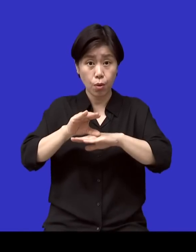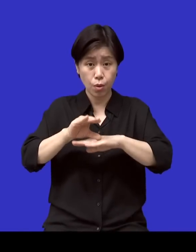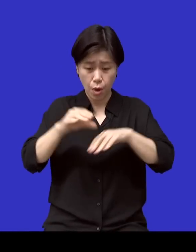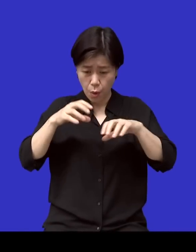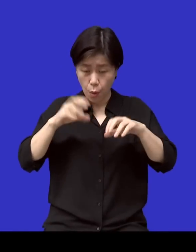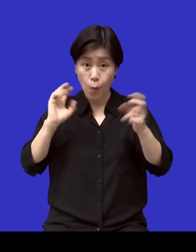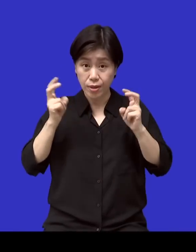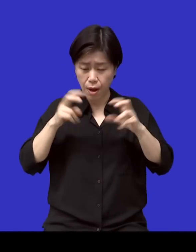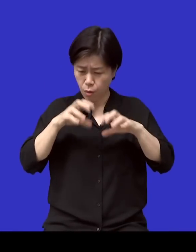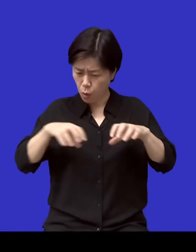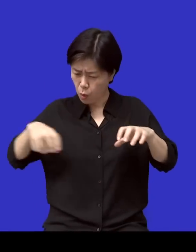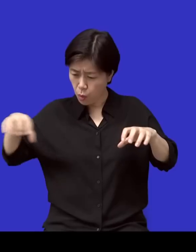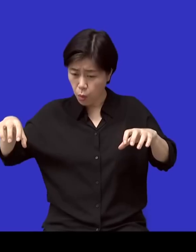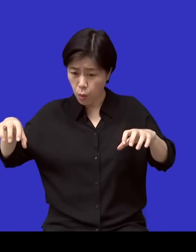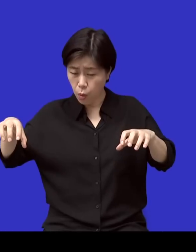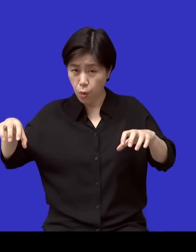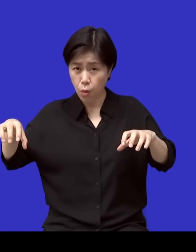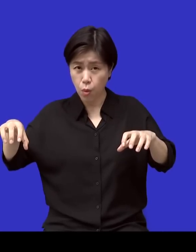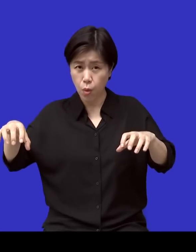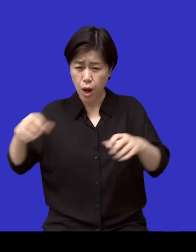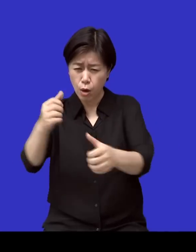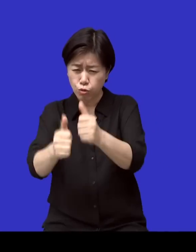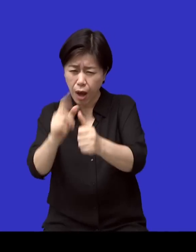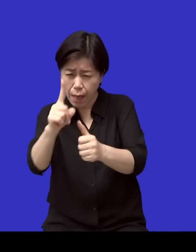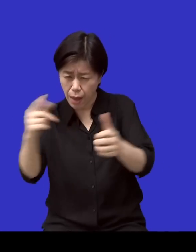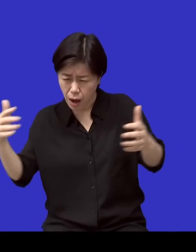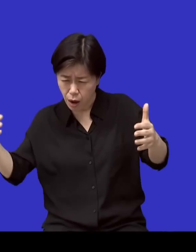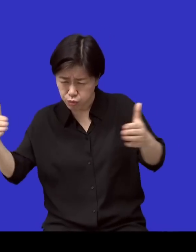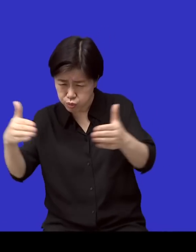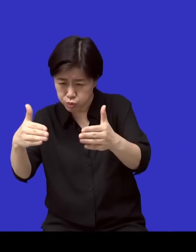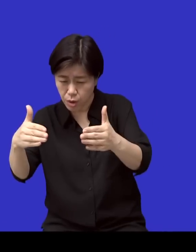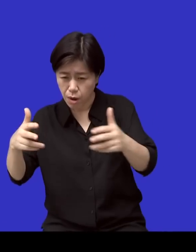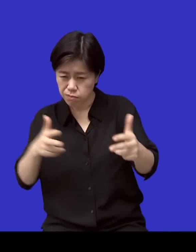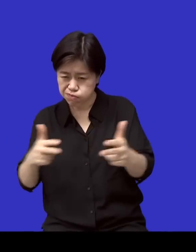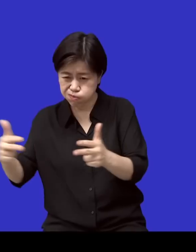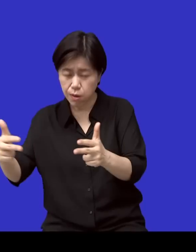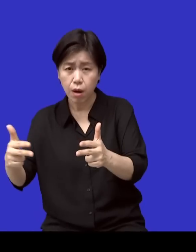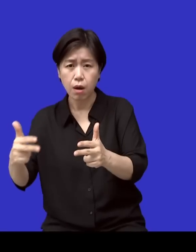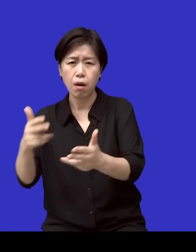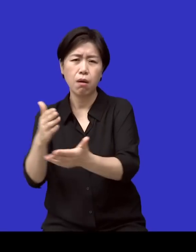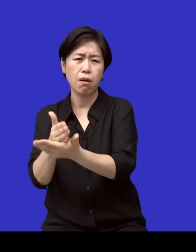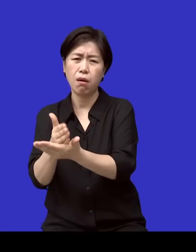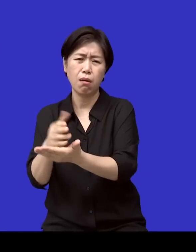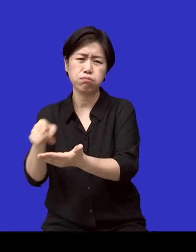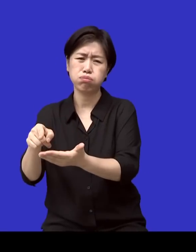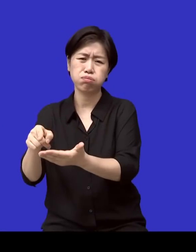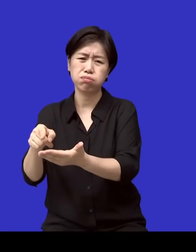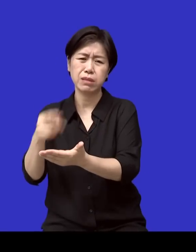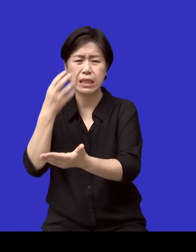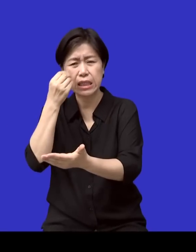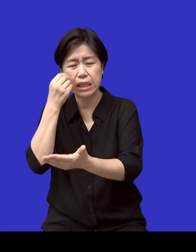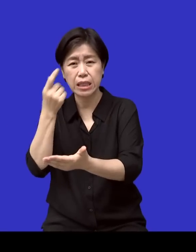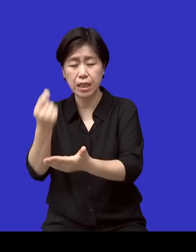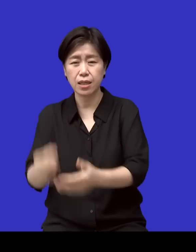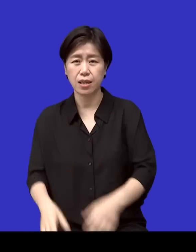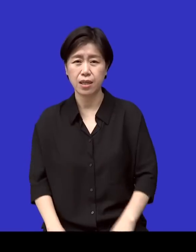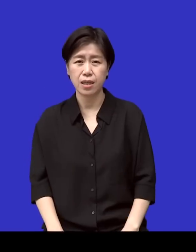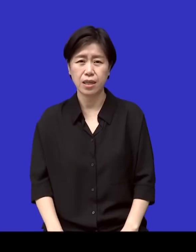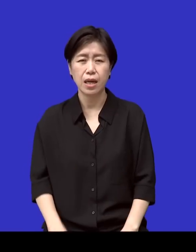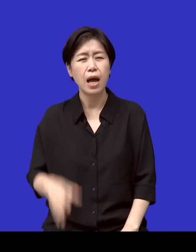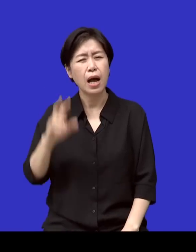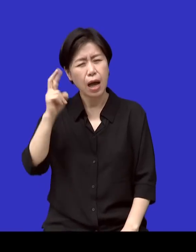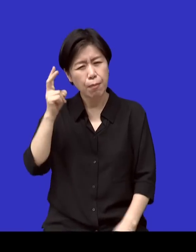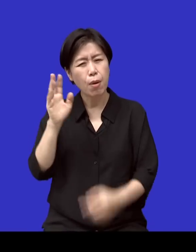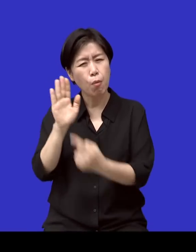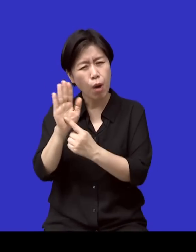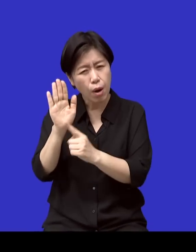똑같은 중계를 하고 있는 게 참 전파남비라는 생각을 많이 맞아, 하거든요. 맞아. 서로 다른 걸 해도 되는데 아무래도 이제 그 협찬, 네. 광고가 그렇죠. 있다 보니까